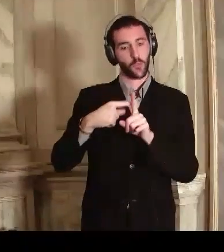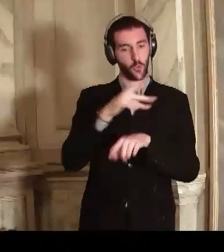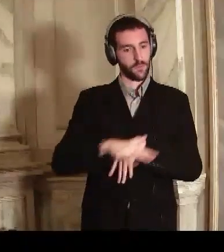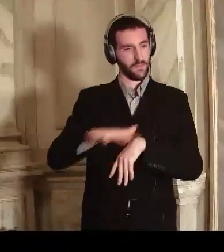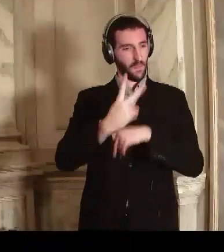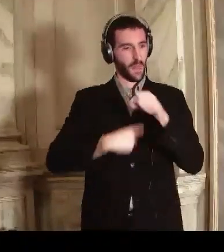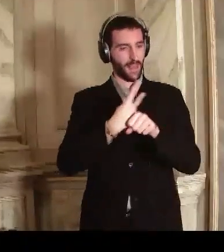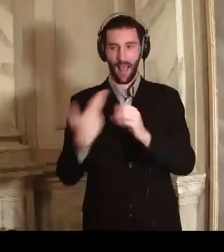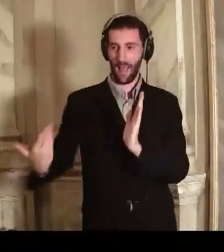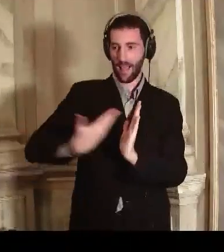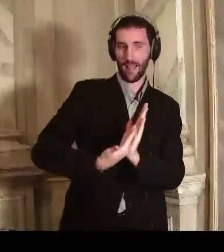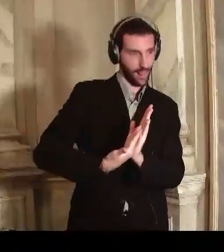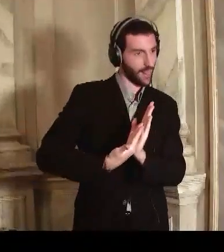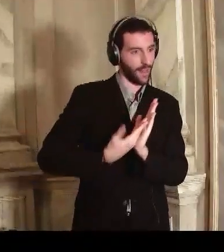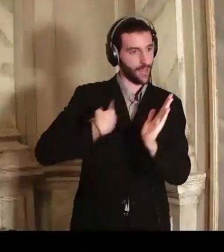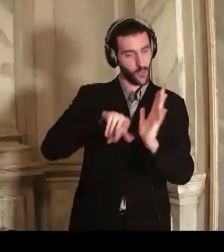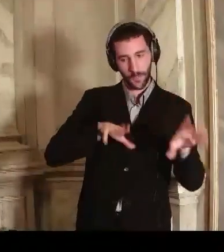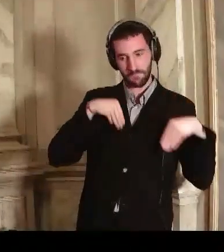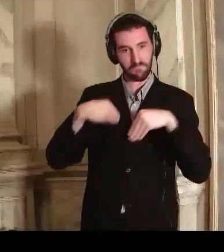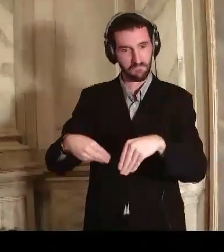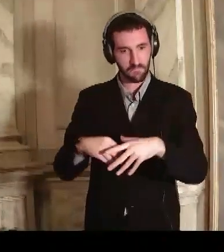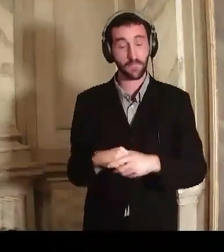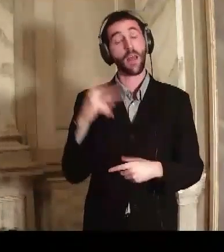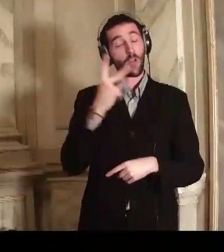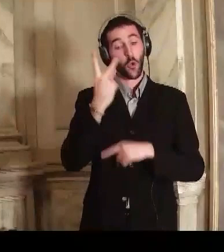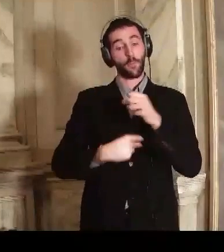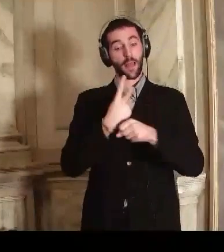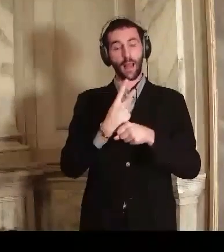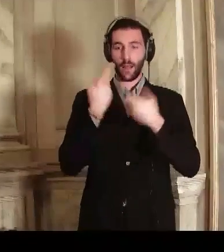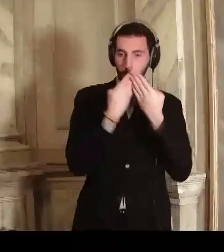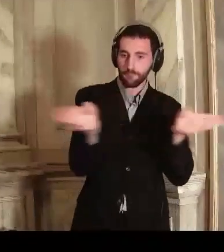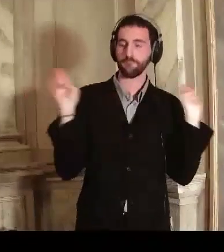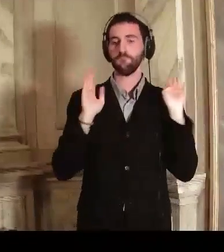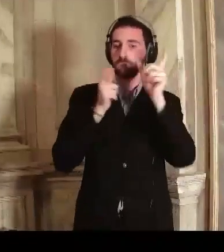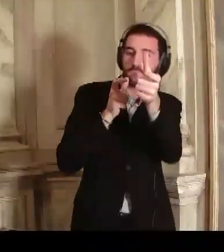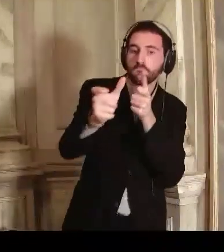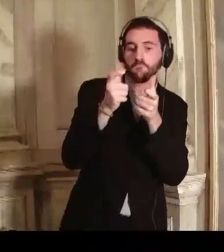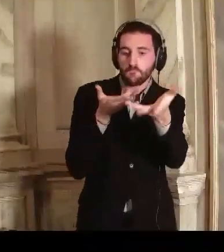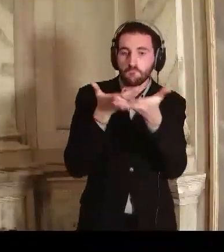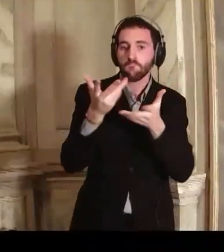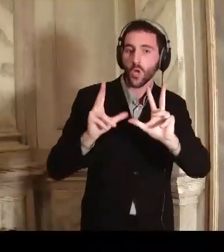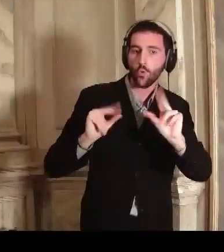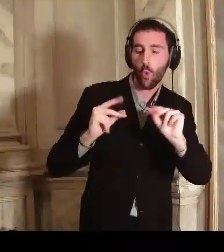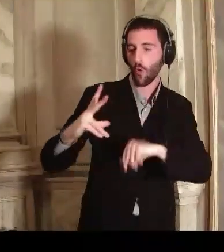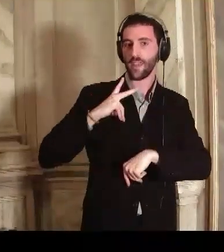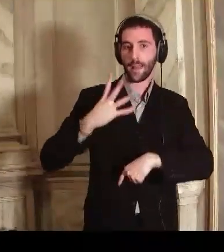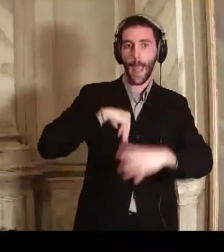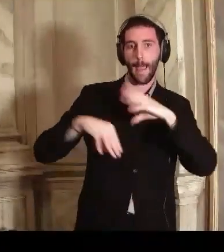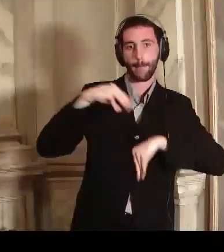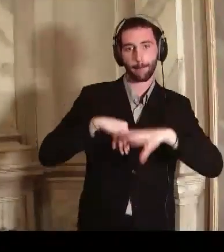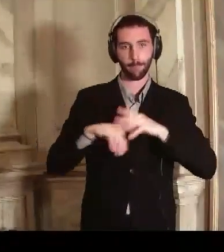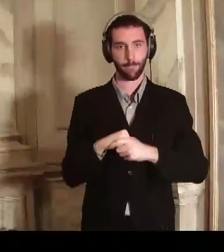Biennale, ma apre anche la Biennale stessa a nuovi dialoghi arricchenti, conversazioni e collaborazioni. L'artista multidisciplinare